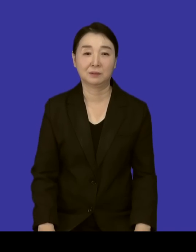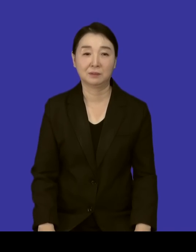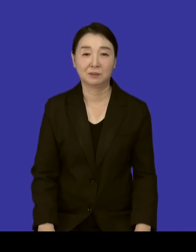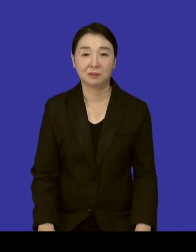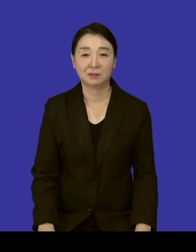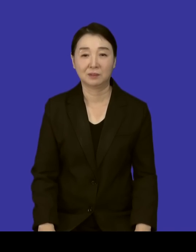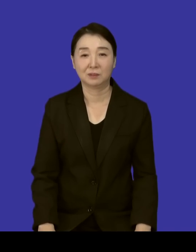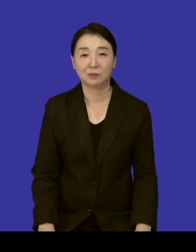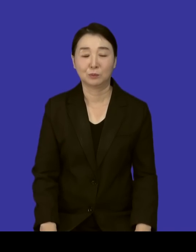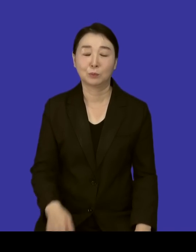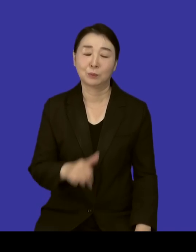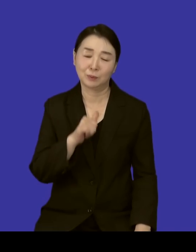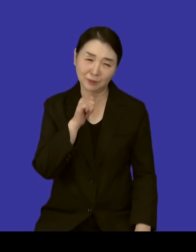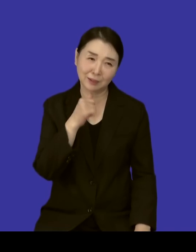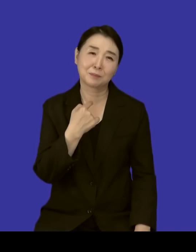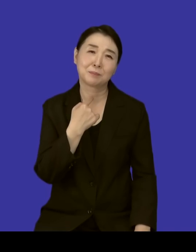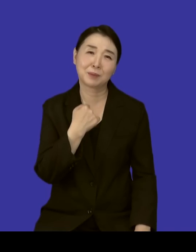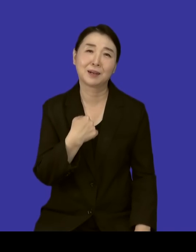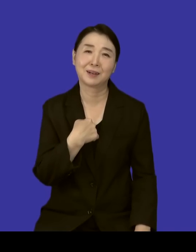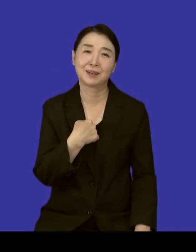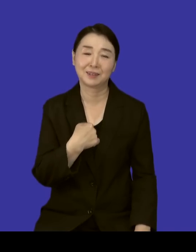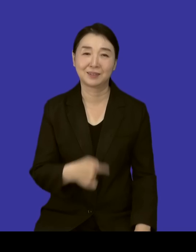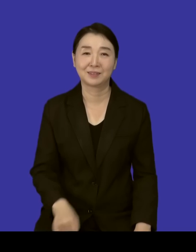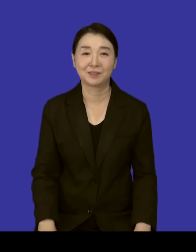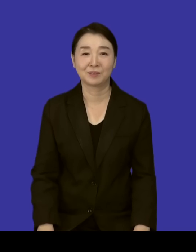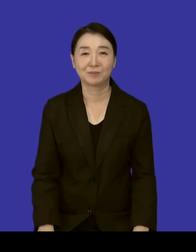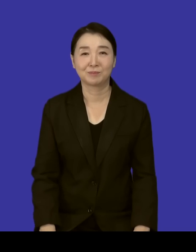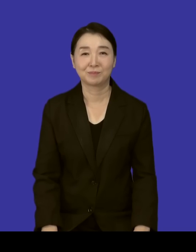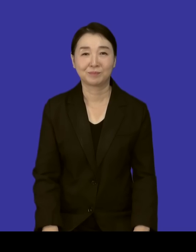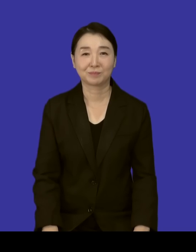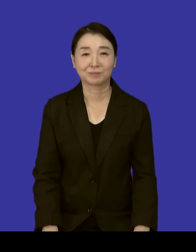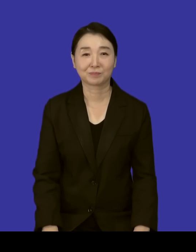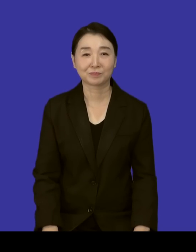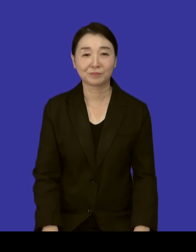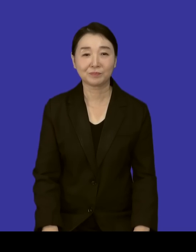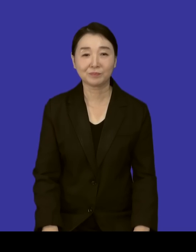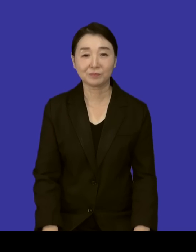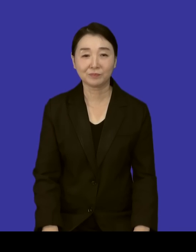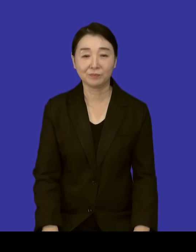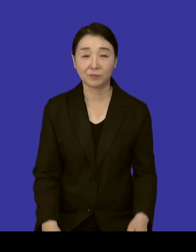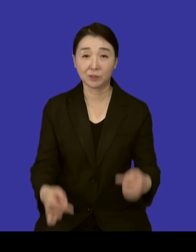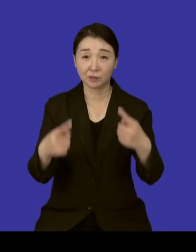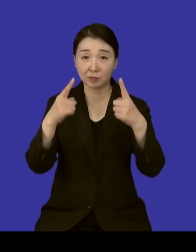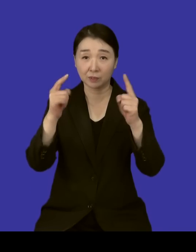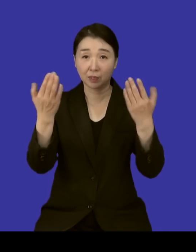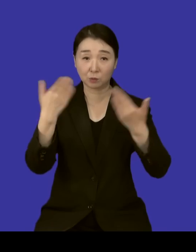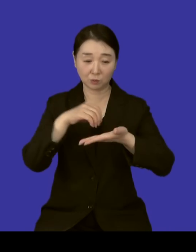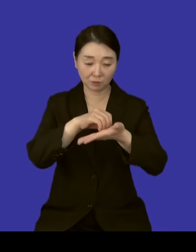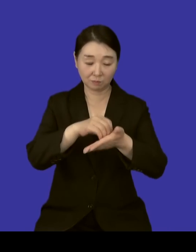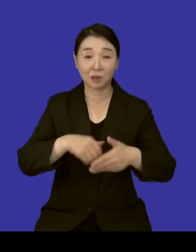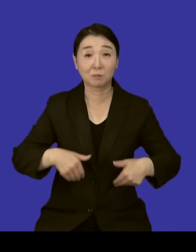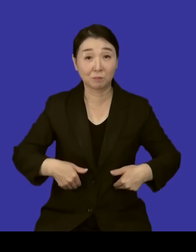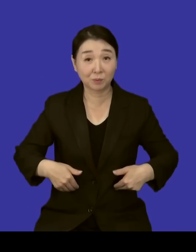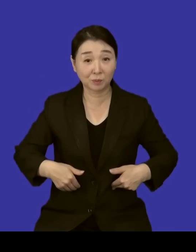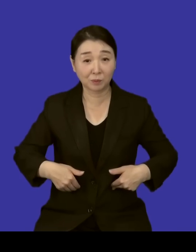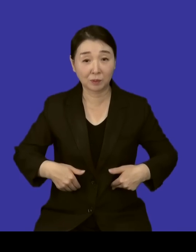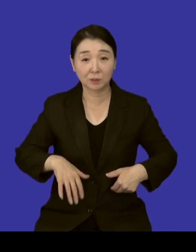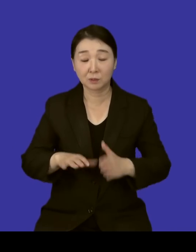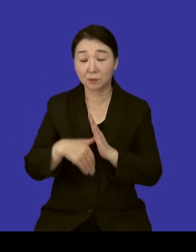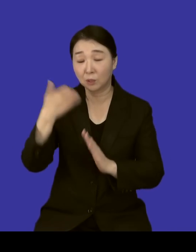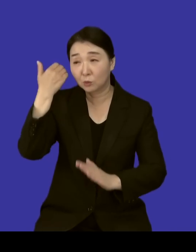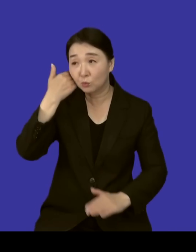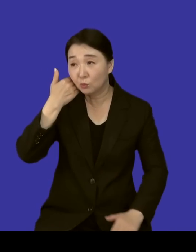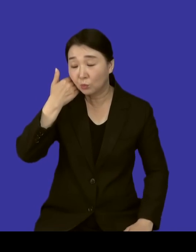그 또 가난을 또 경험하게 맞아요. 하셔가지고 그래서 제가 이제 대학을 가야 되는데 네. 그렇게 이제 아무도